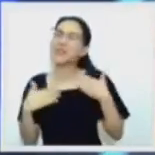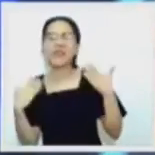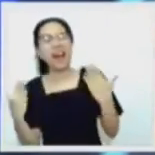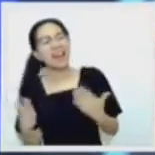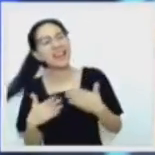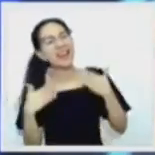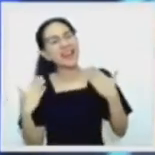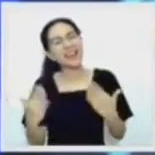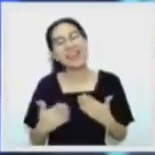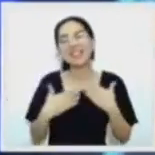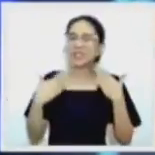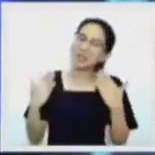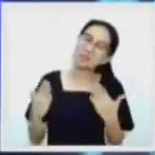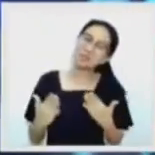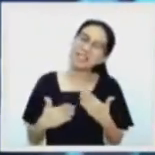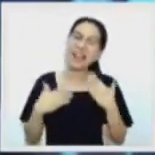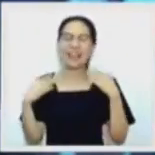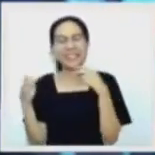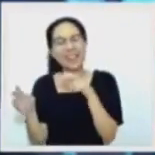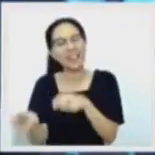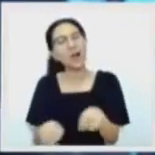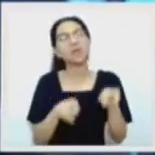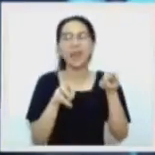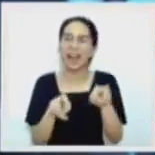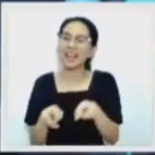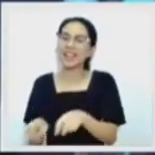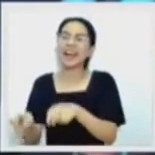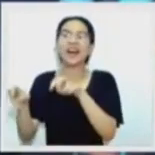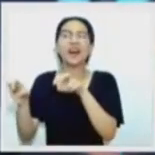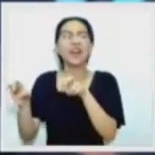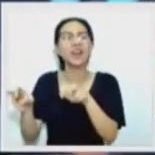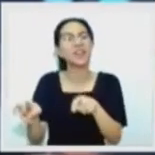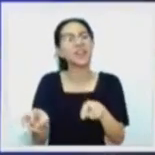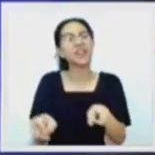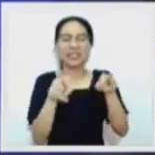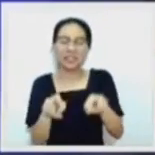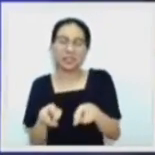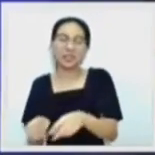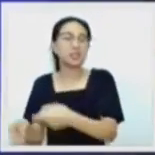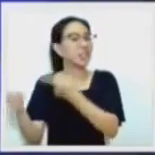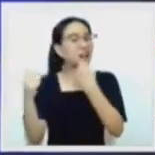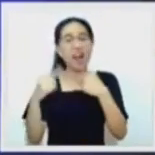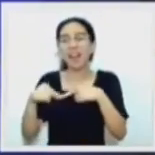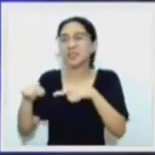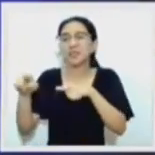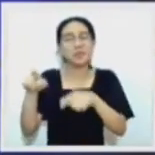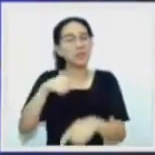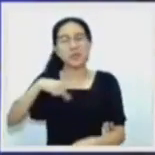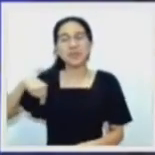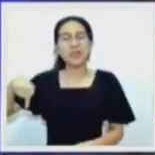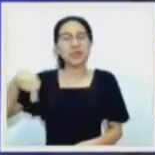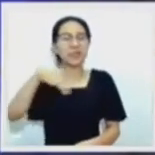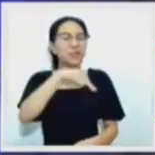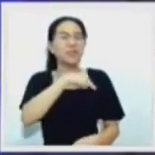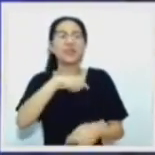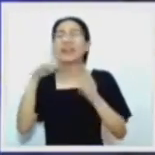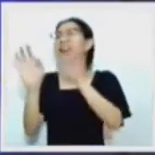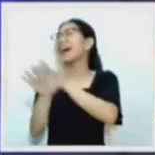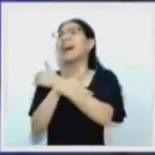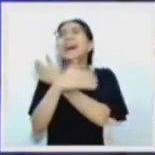palipayay samtang nagapanaw ngadto sa atong